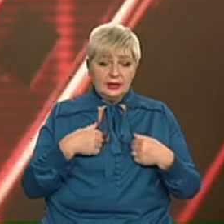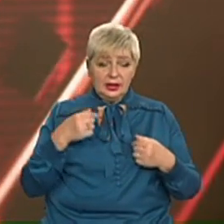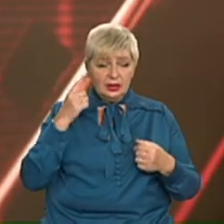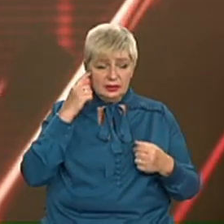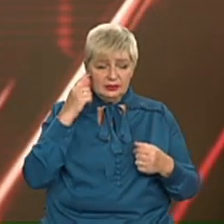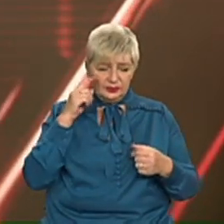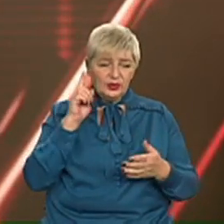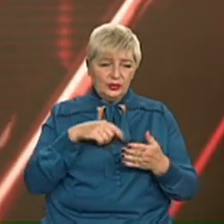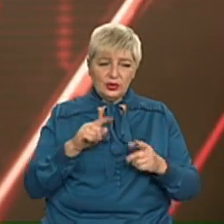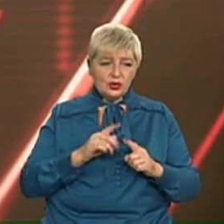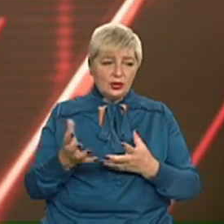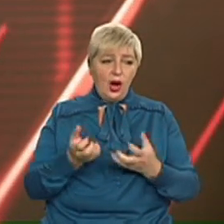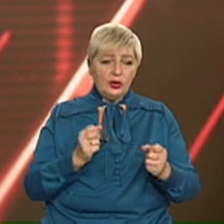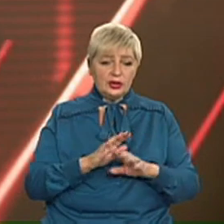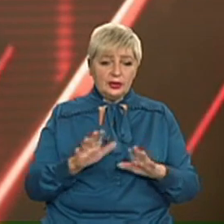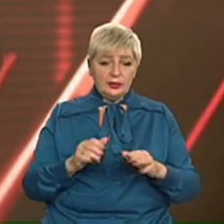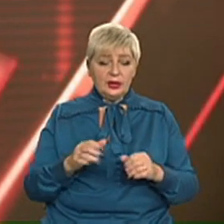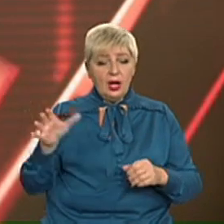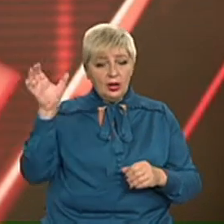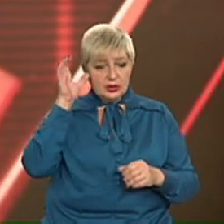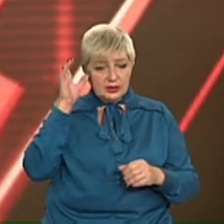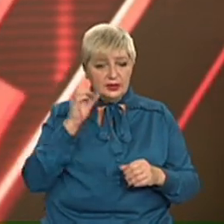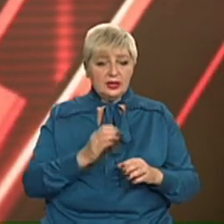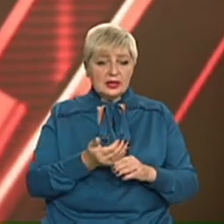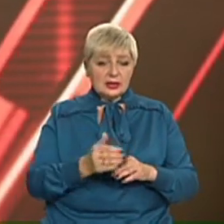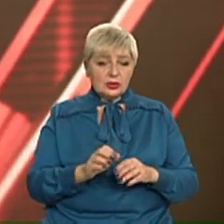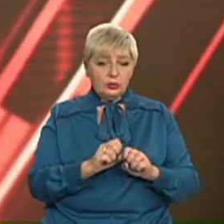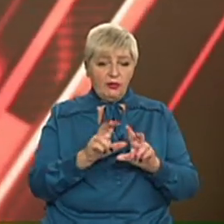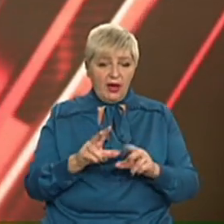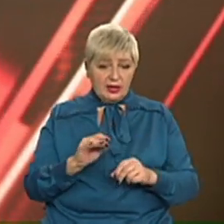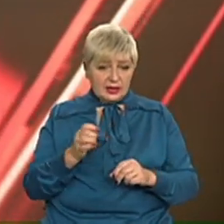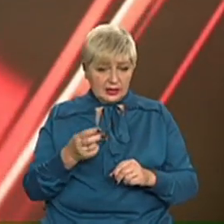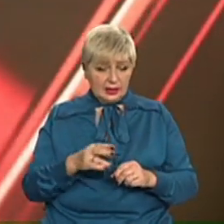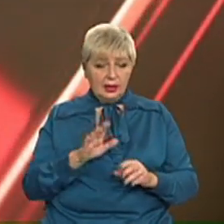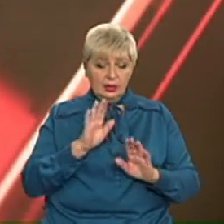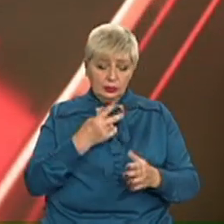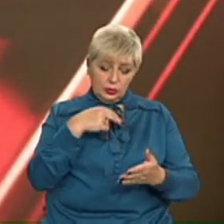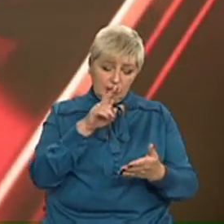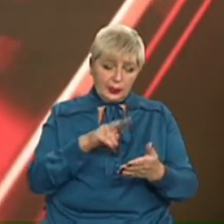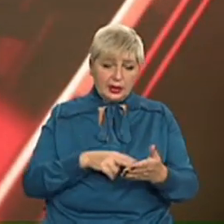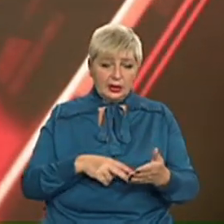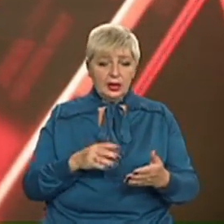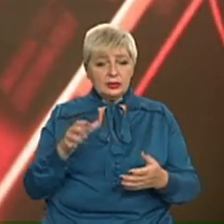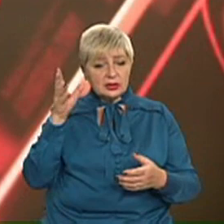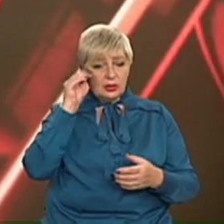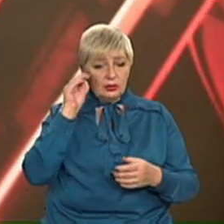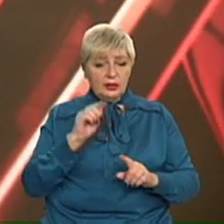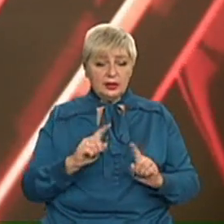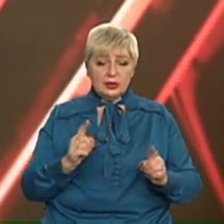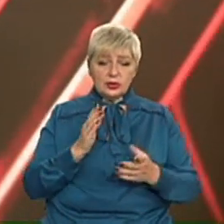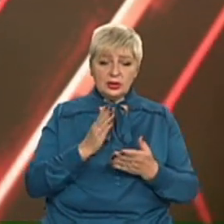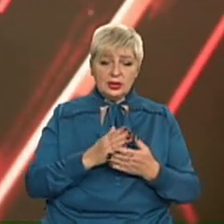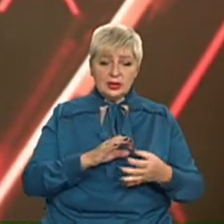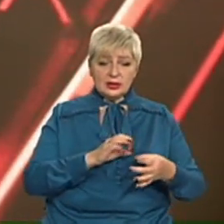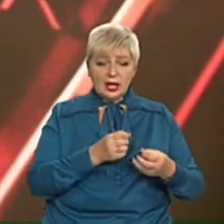з неї отримуємо. Я маю сподівання, що освітня субвенція все ж трохи буде переглянута з урахуванням, що є